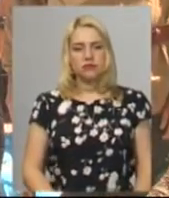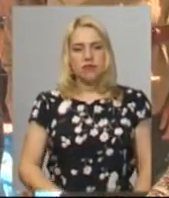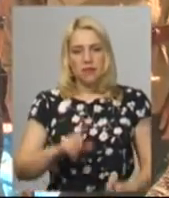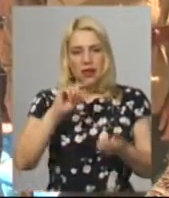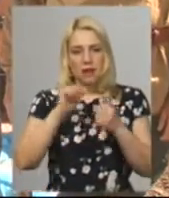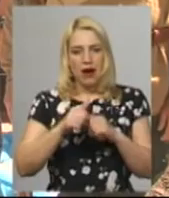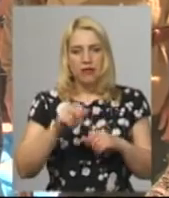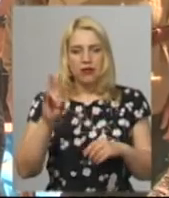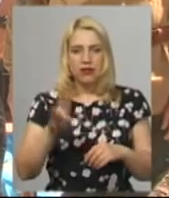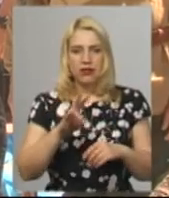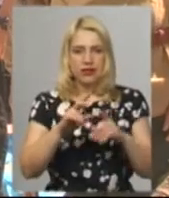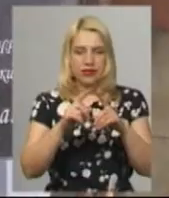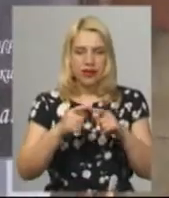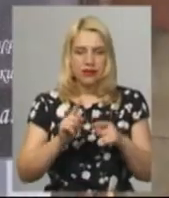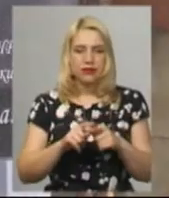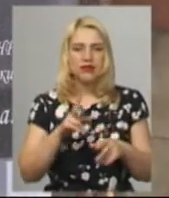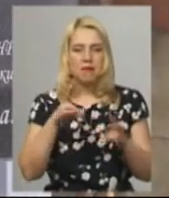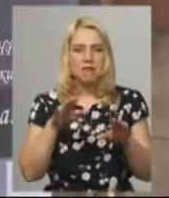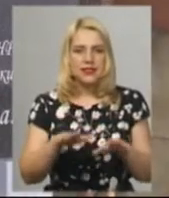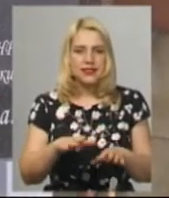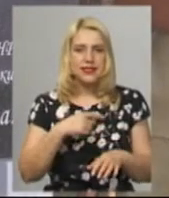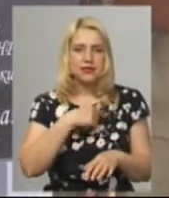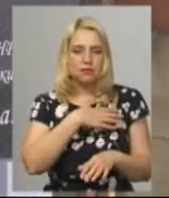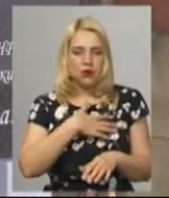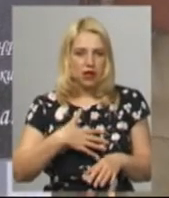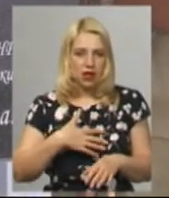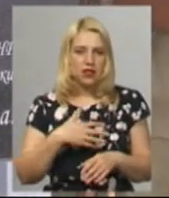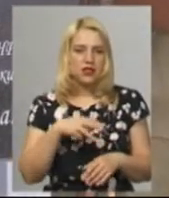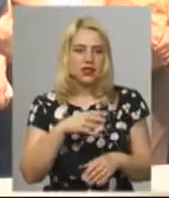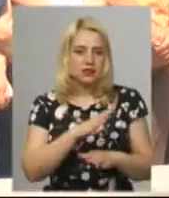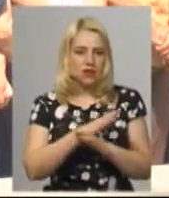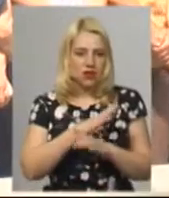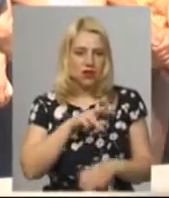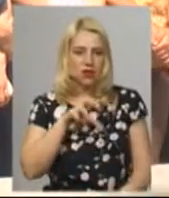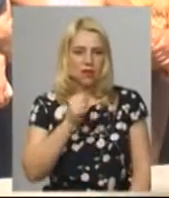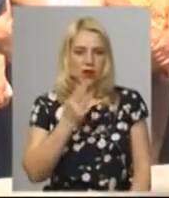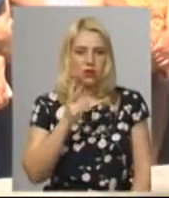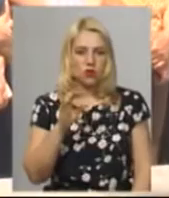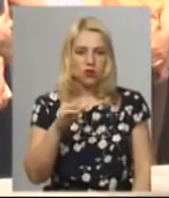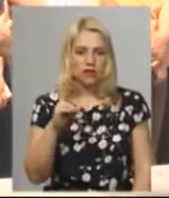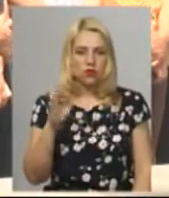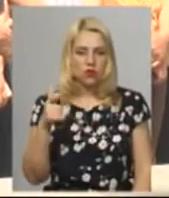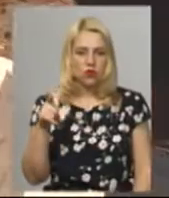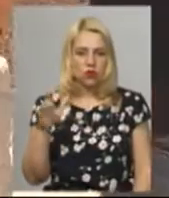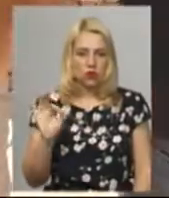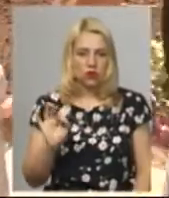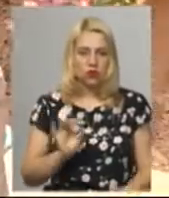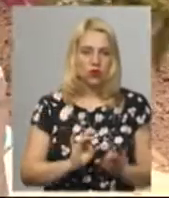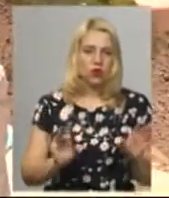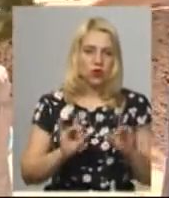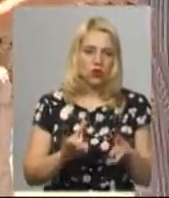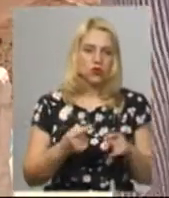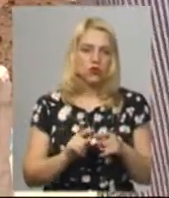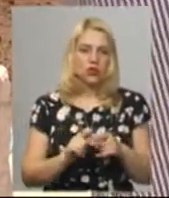Пам'ятний знак встановили на місці смертельного поранення Євгена Мишковського, каже головний спеціаліст з питань культури, національностей, релігії